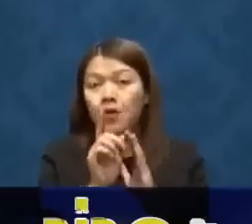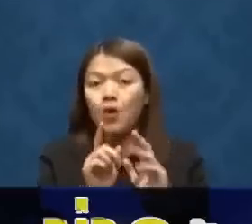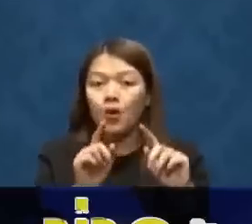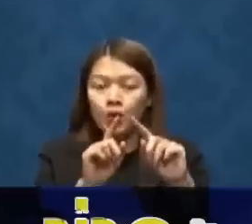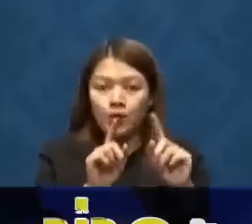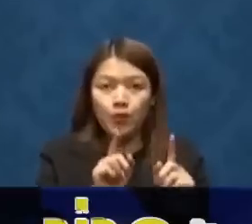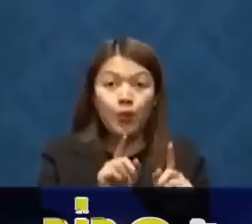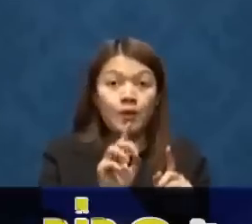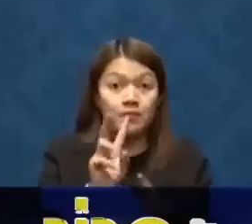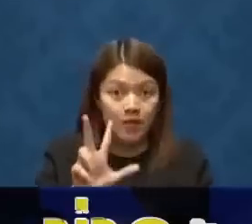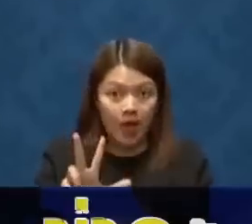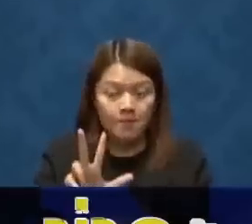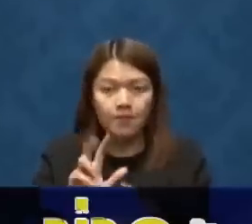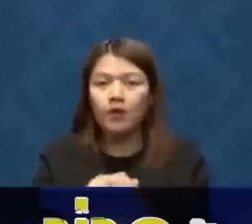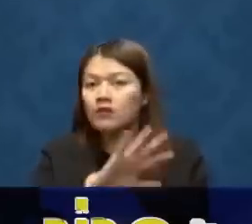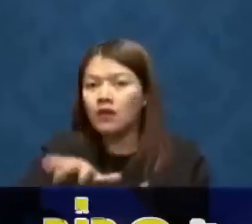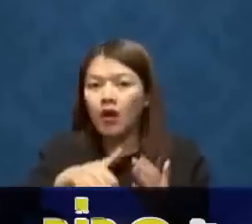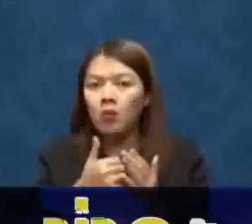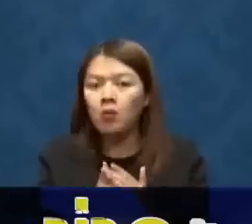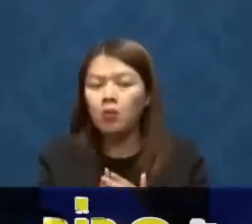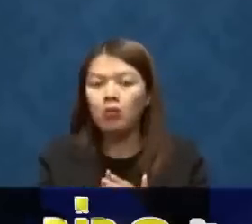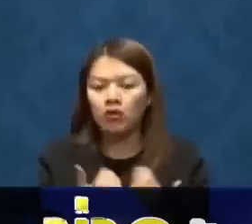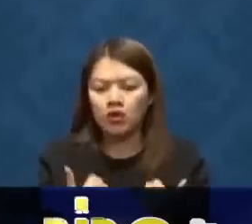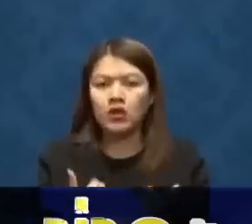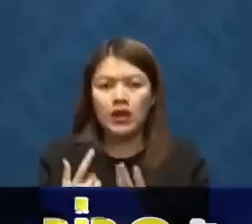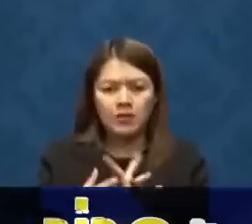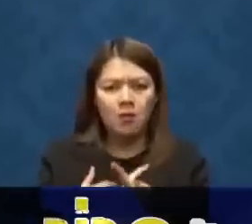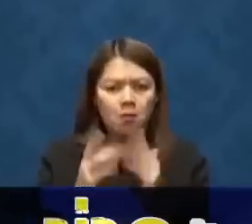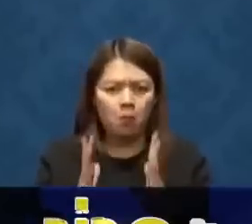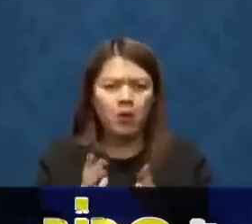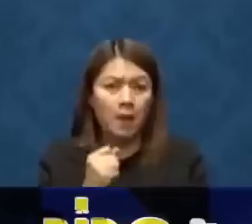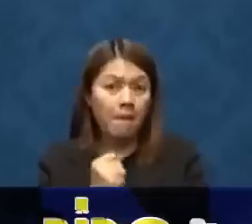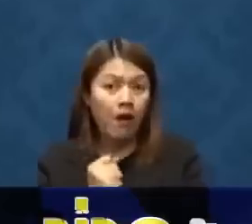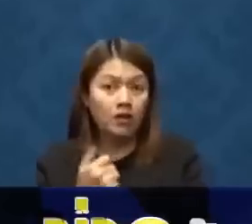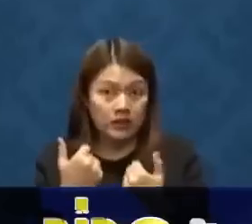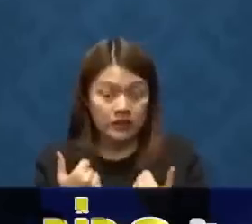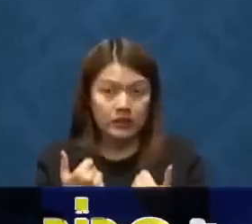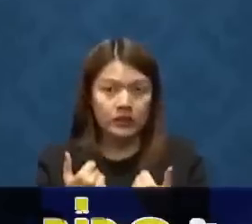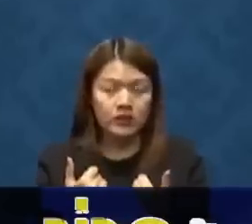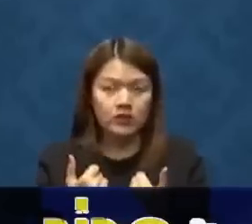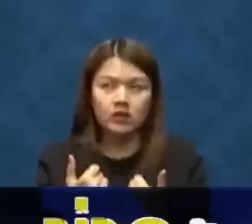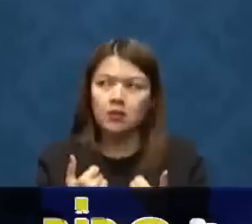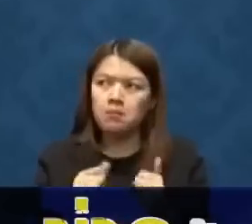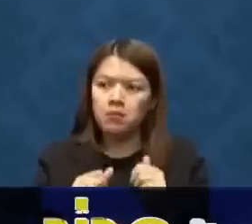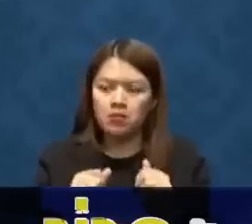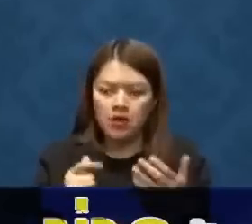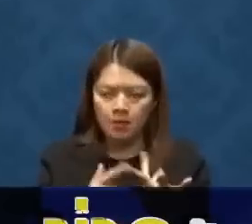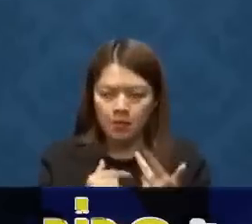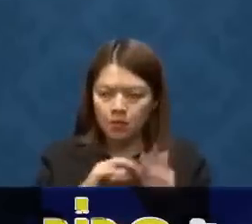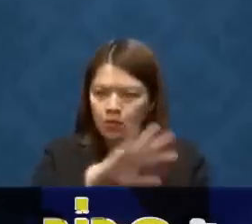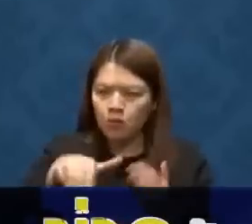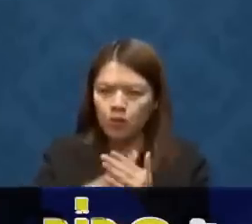อเปิดประชุมนะครับแต่ว่าก่อนจะเริ่มเข้าสู่เนื้อหาสาระประธานท่านก็ได้แจ้งต่อที่ประชุมให้รับทราบถึงการสิ้นสุดสมาชิกภาพของส.